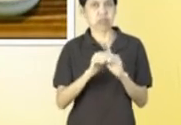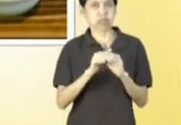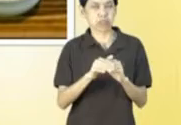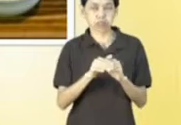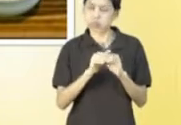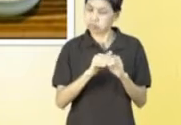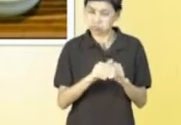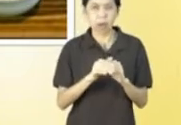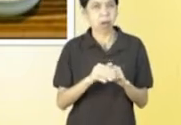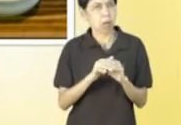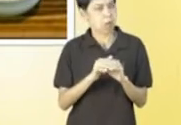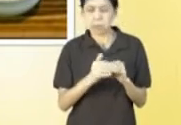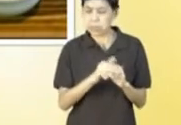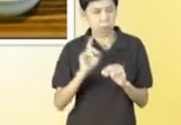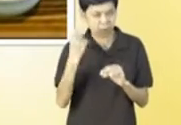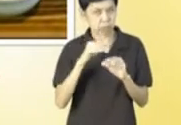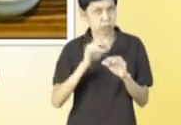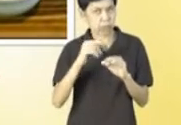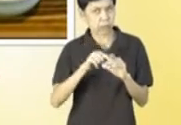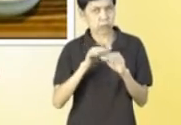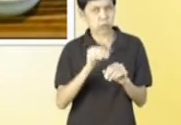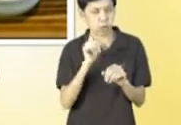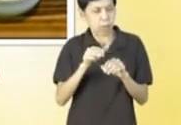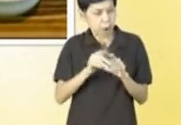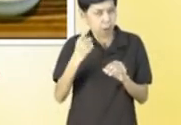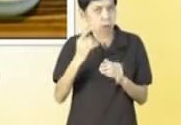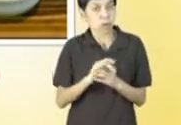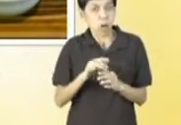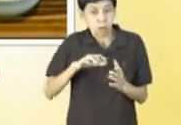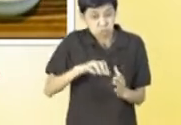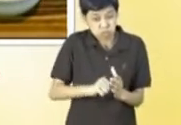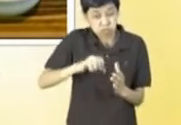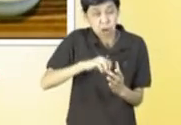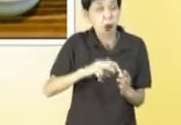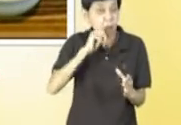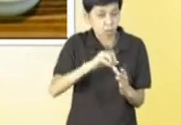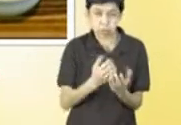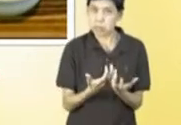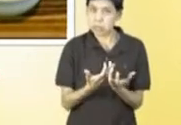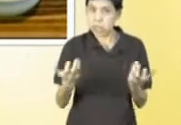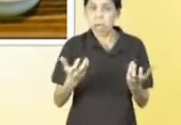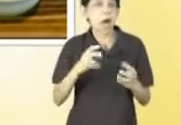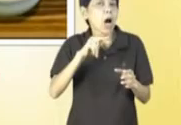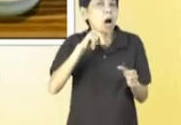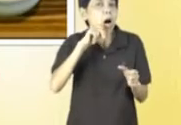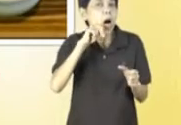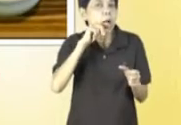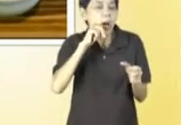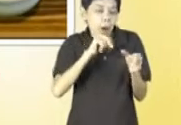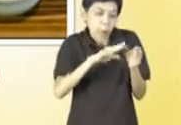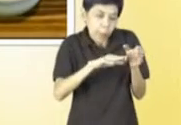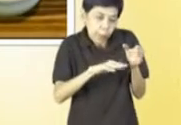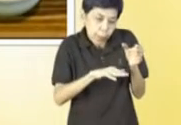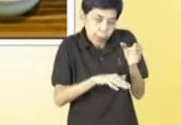สดนะครับต ้ องใช้กะทิสดครับแล้วก็จะต้องคั้นแยกหัวแยกหางให้เ